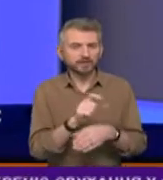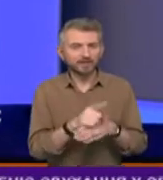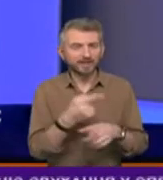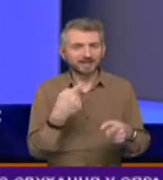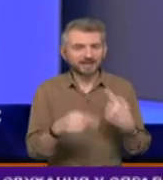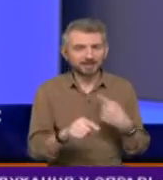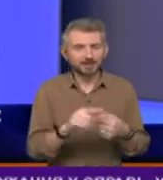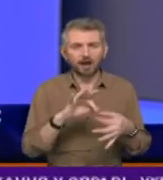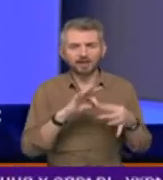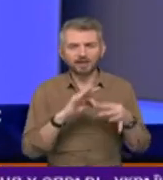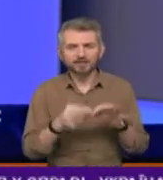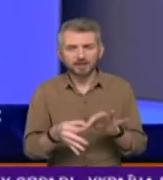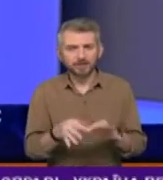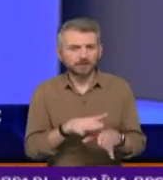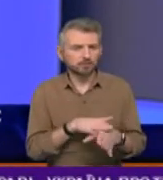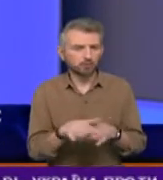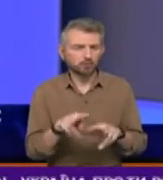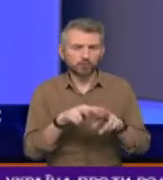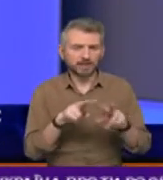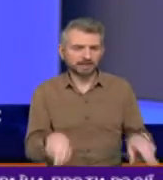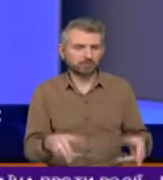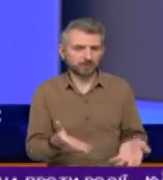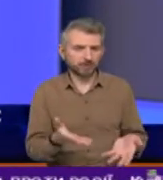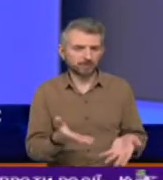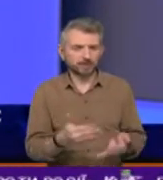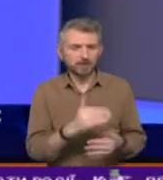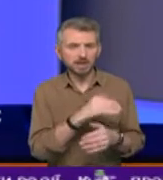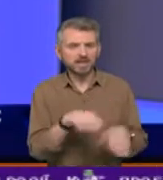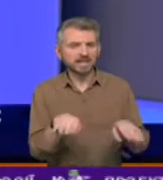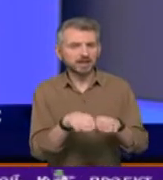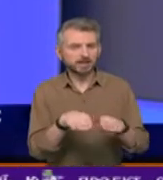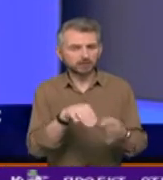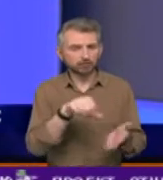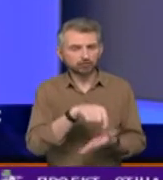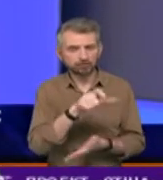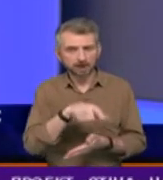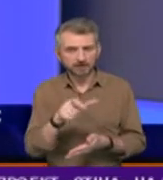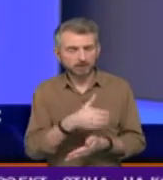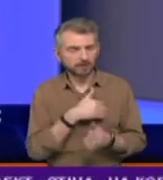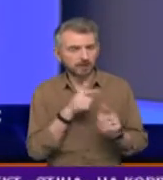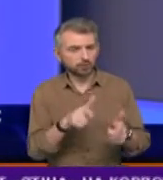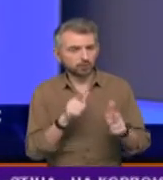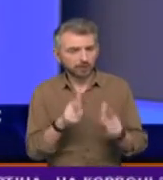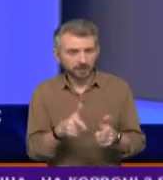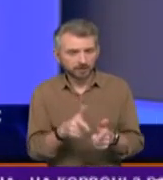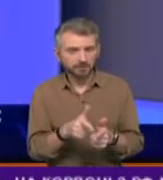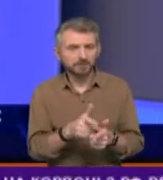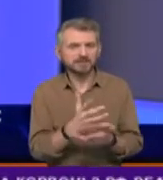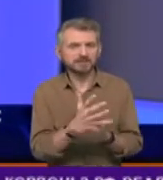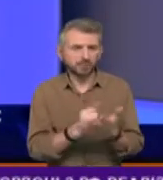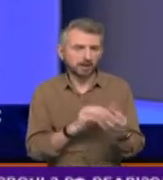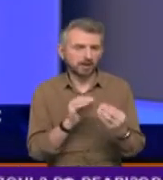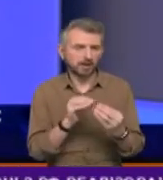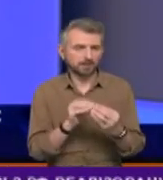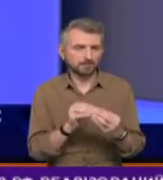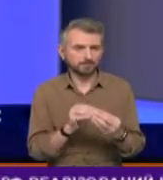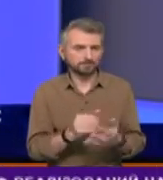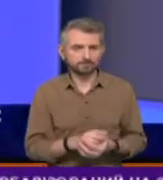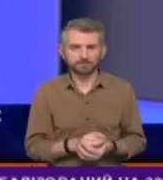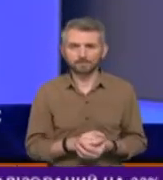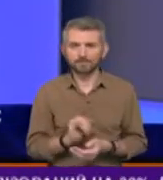відправлятиме ваш заклад освіти. Підтвердженням реєстрації для участі в ЗНО є сертифікат, який вам надішлють в індивідуальному конверті.